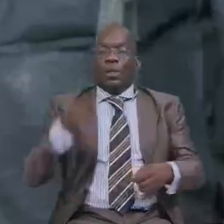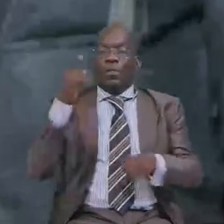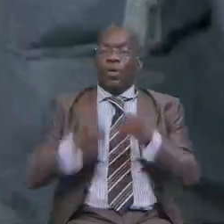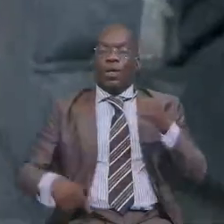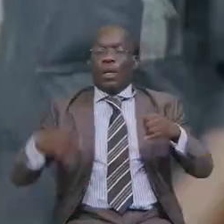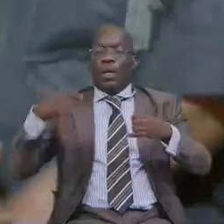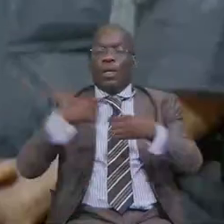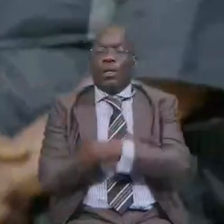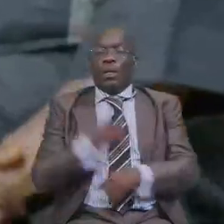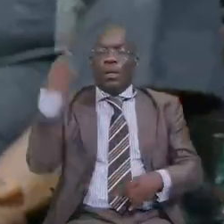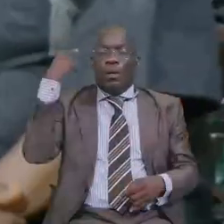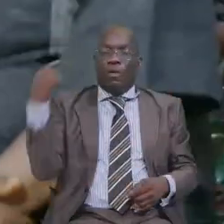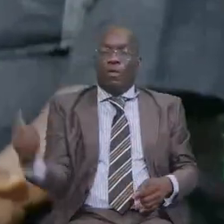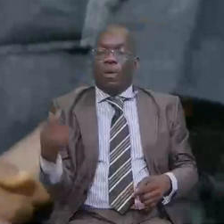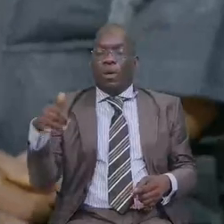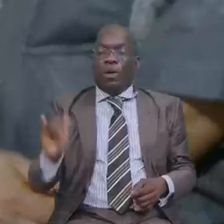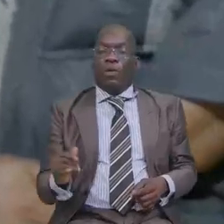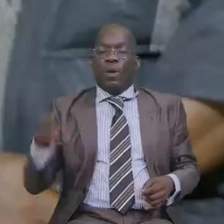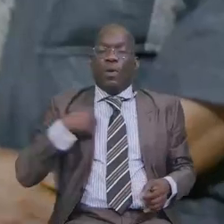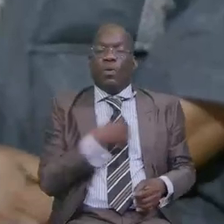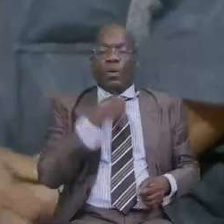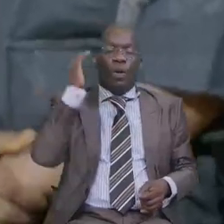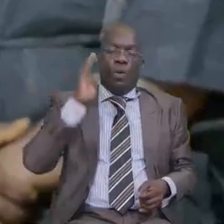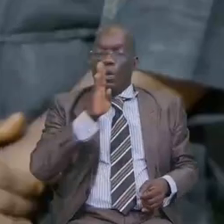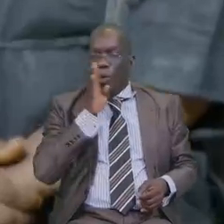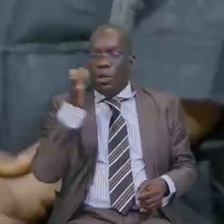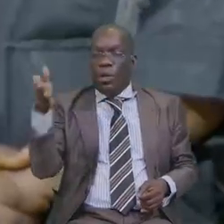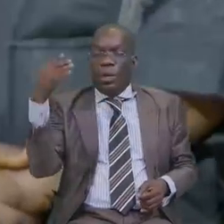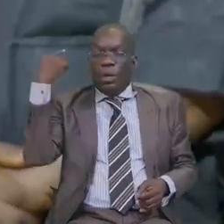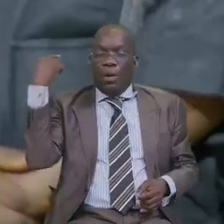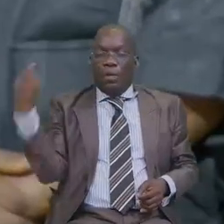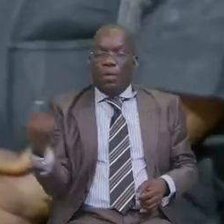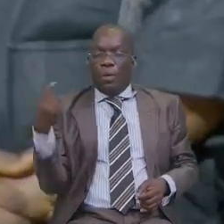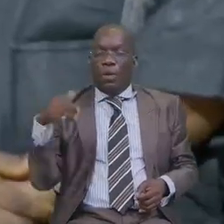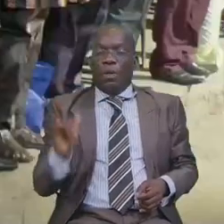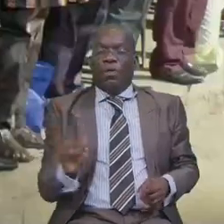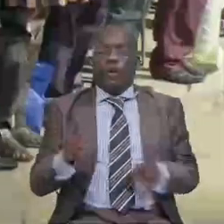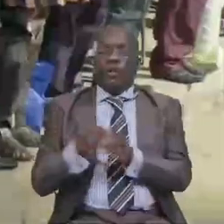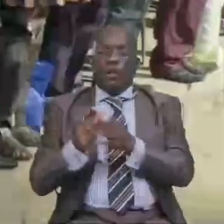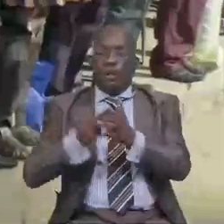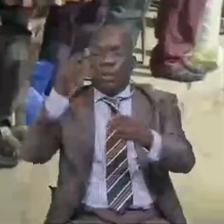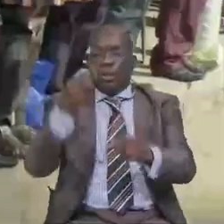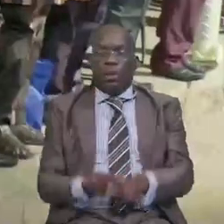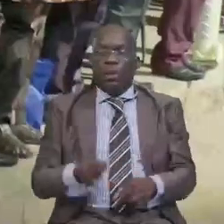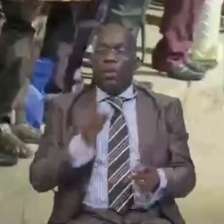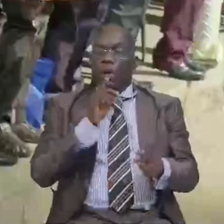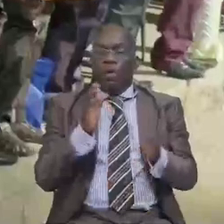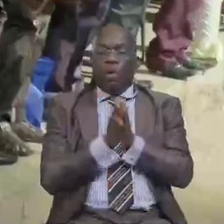pour toujours, nous soyons là au nom de Jésus. Ouvrons la bouche et parlons à Dieu dans la prière. Disons, Seigneur,